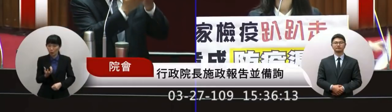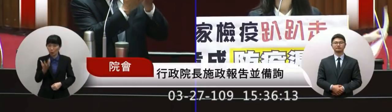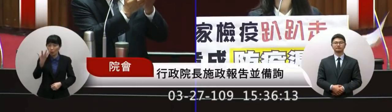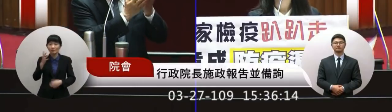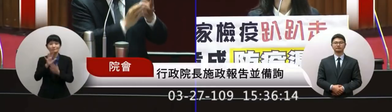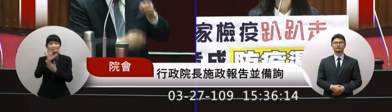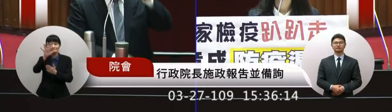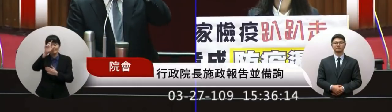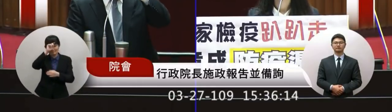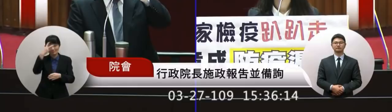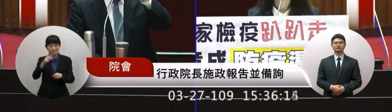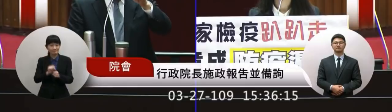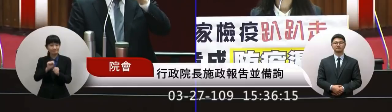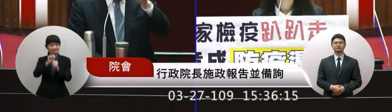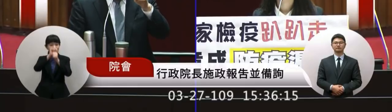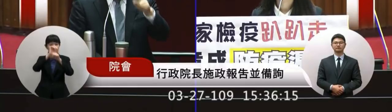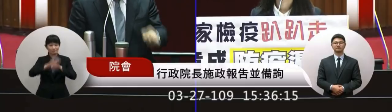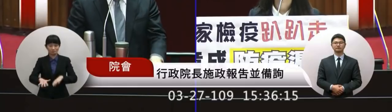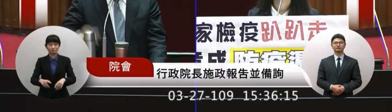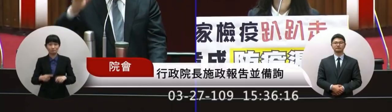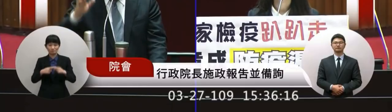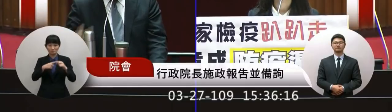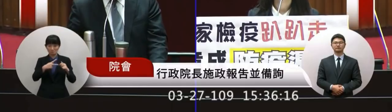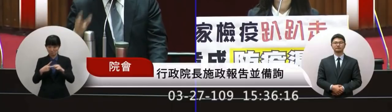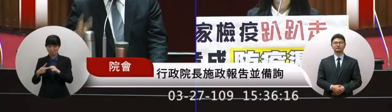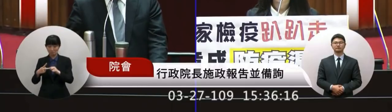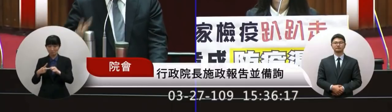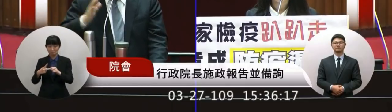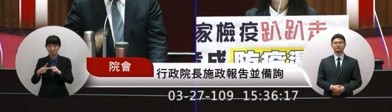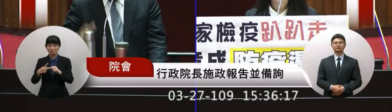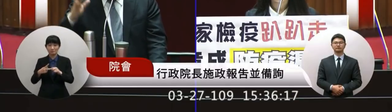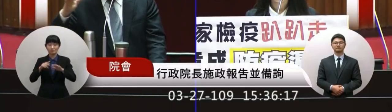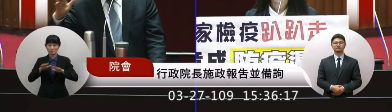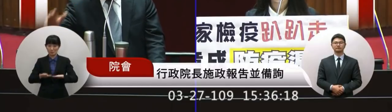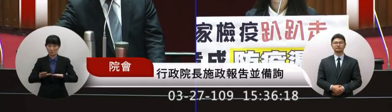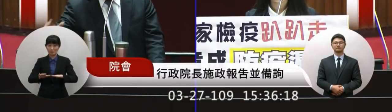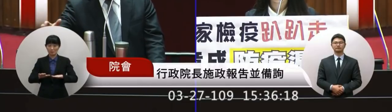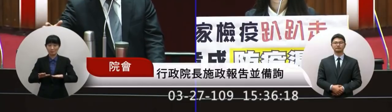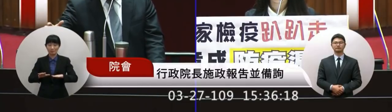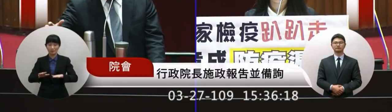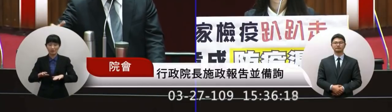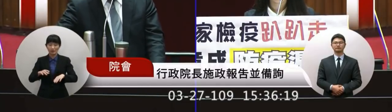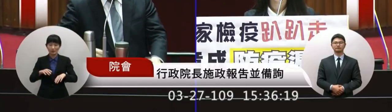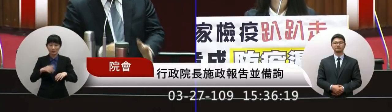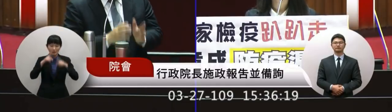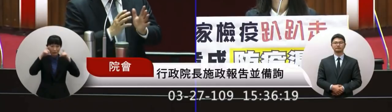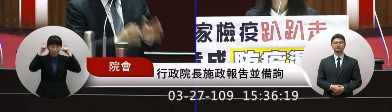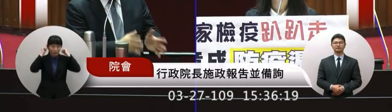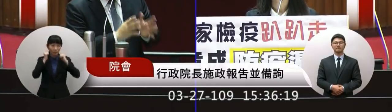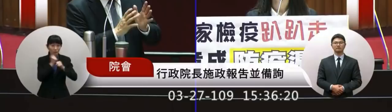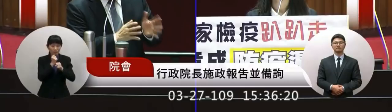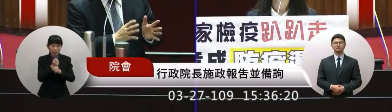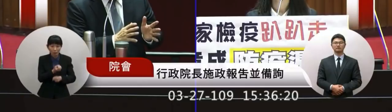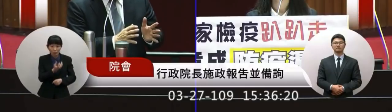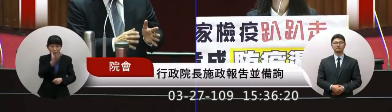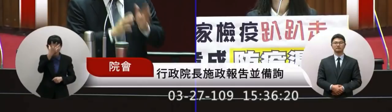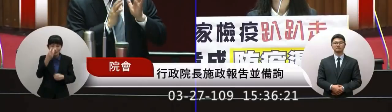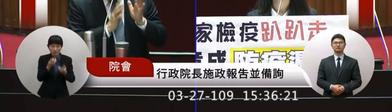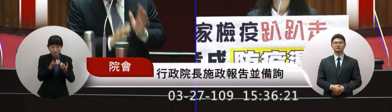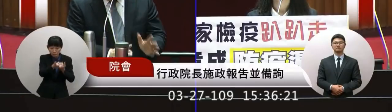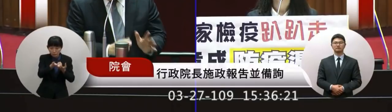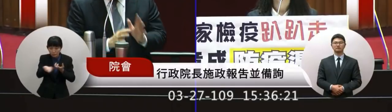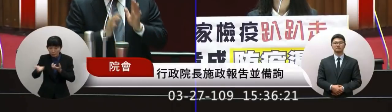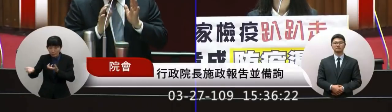再希望拉高，这第一点。第二点，随着这些产量增加，我们配给第一